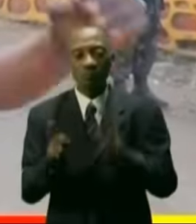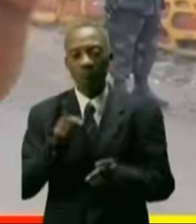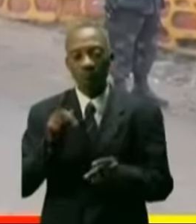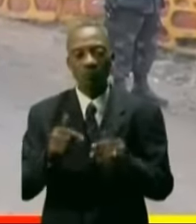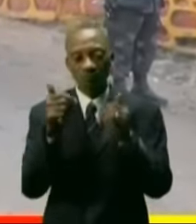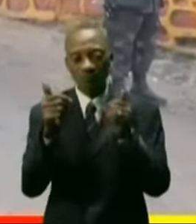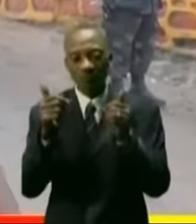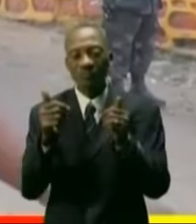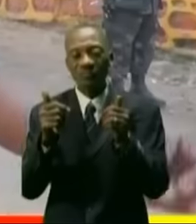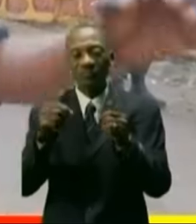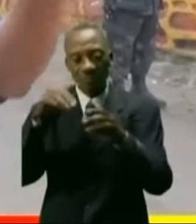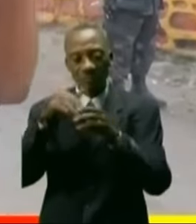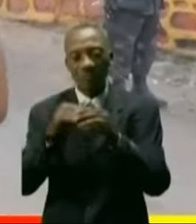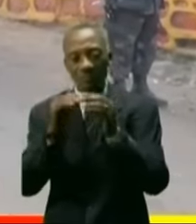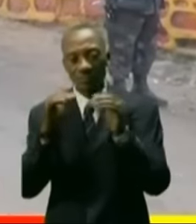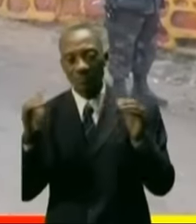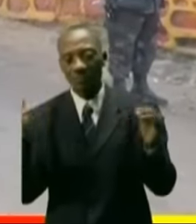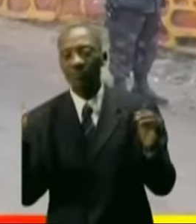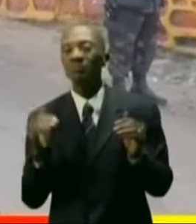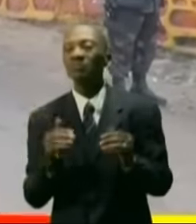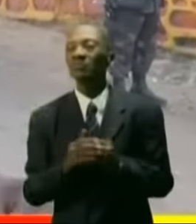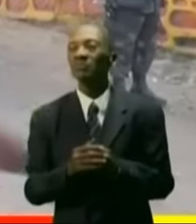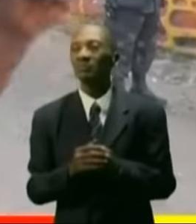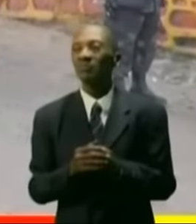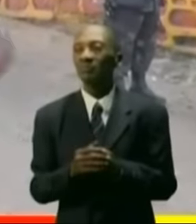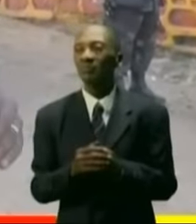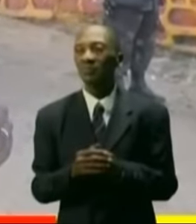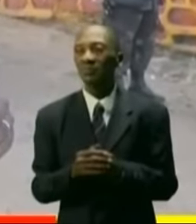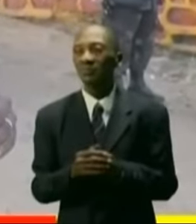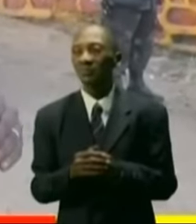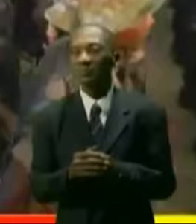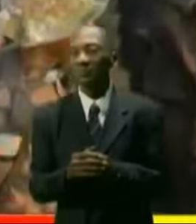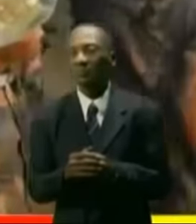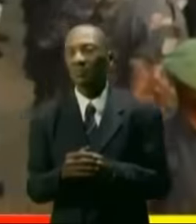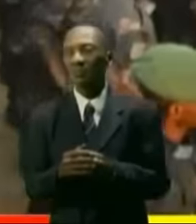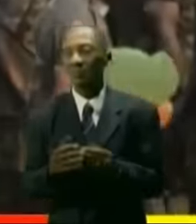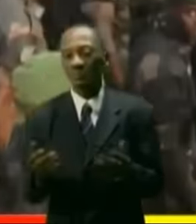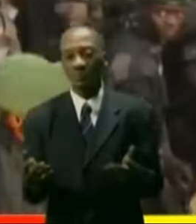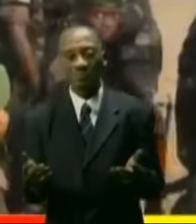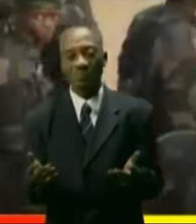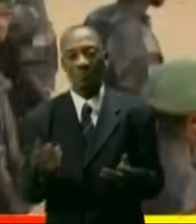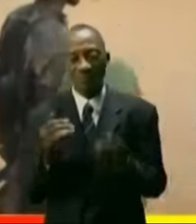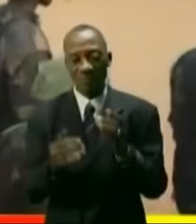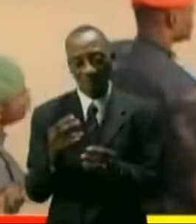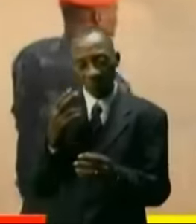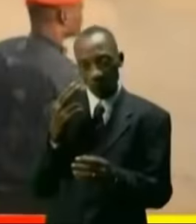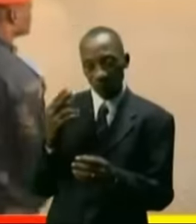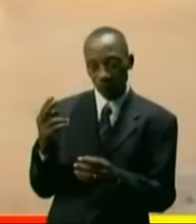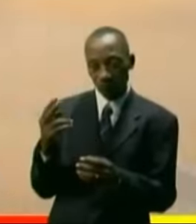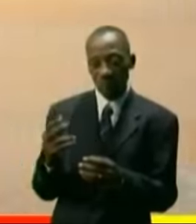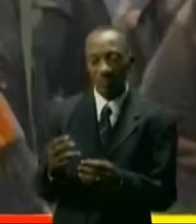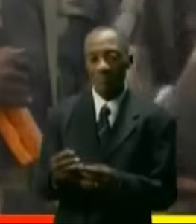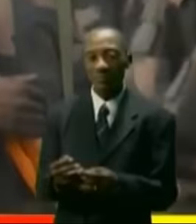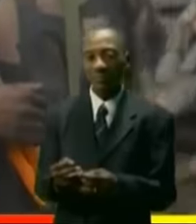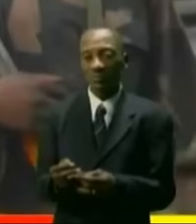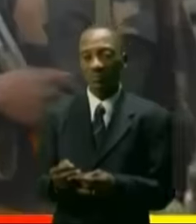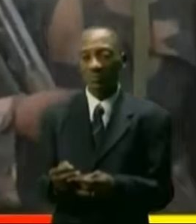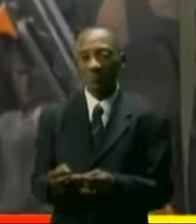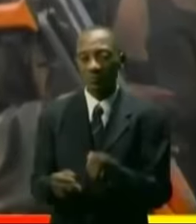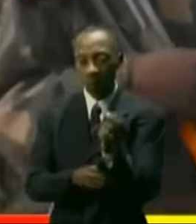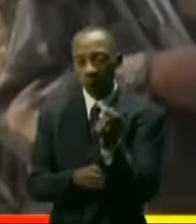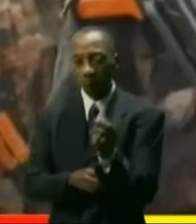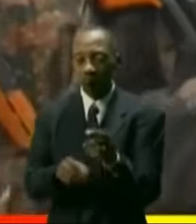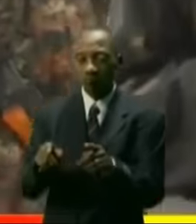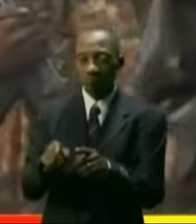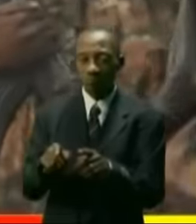notre comportement, pour notre discipline, pour manifester. Il suffit de signaler qu'en ville de Bounia, à cette période